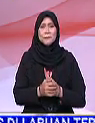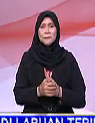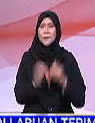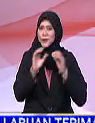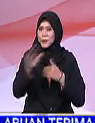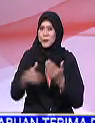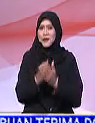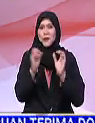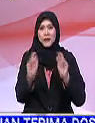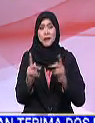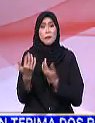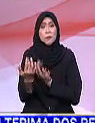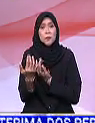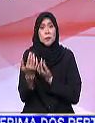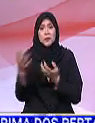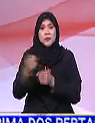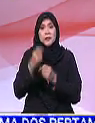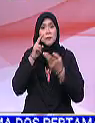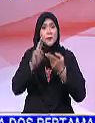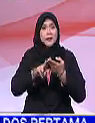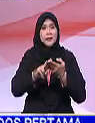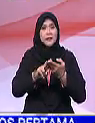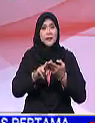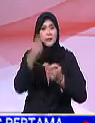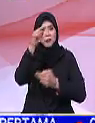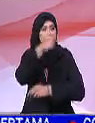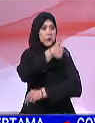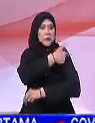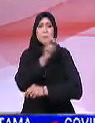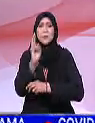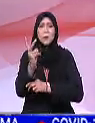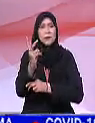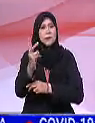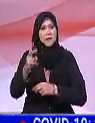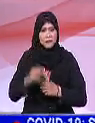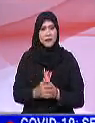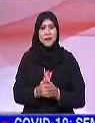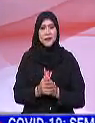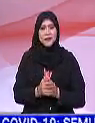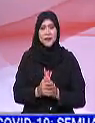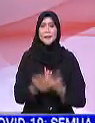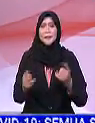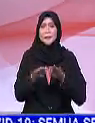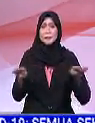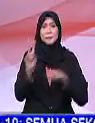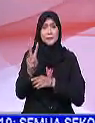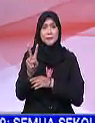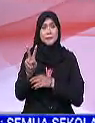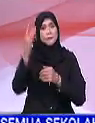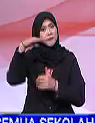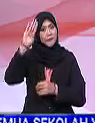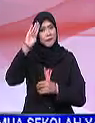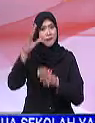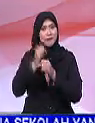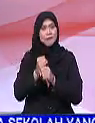Okey semua. Duk tunggu nak dapat surat untuk vaksin yang kedua. Bagi fasa kedua ini, Perlis